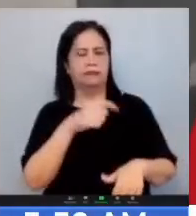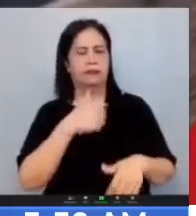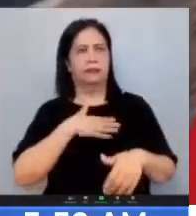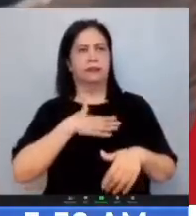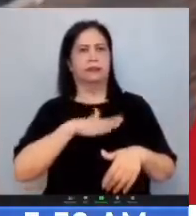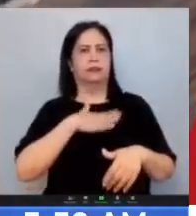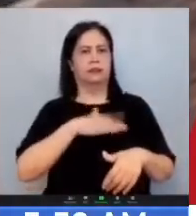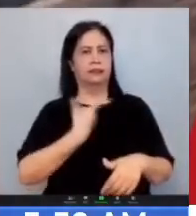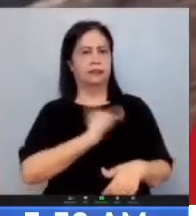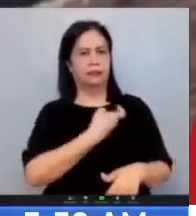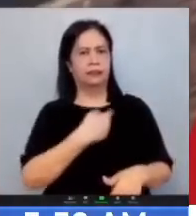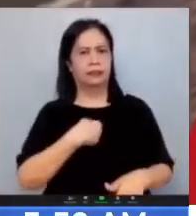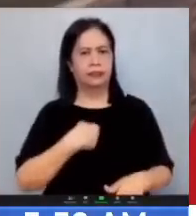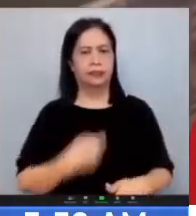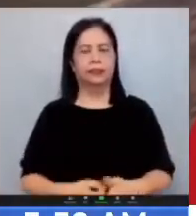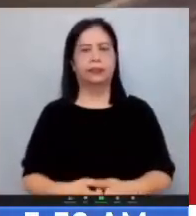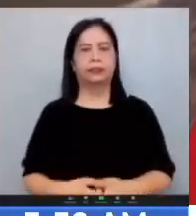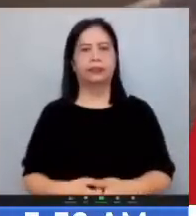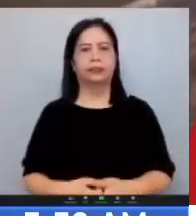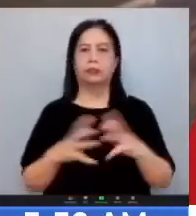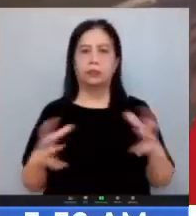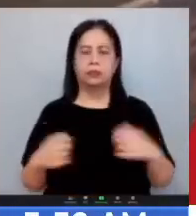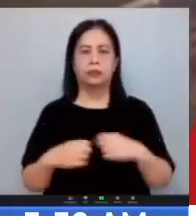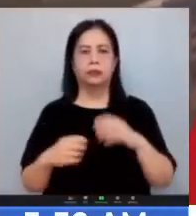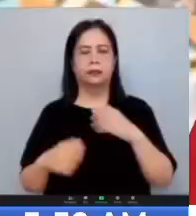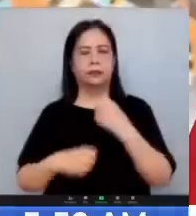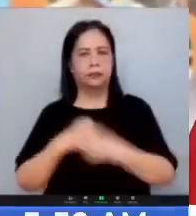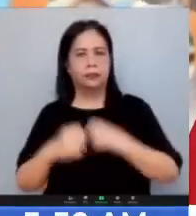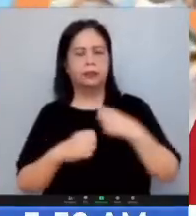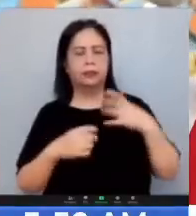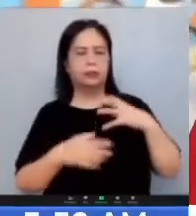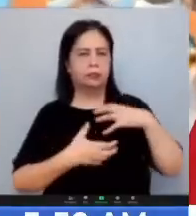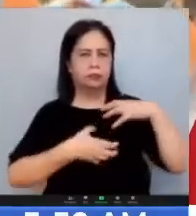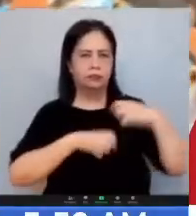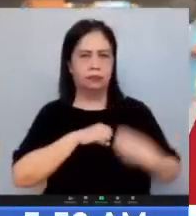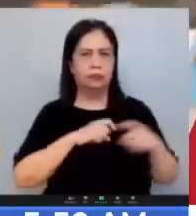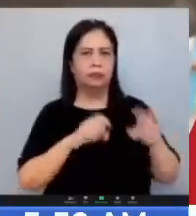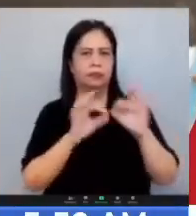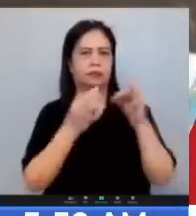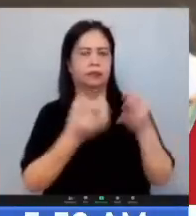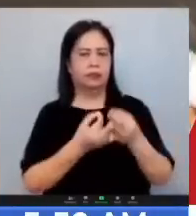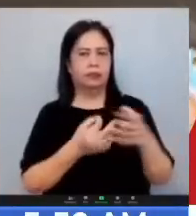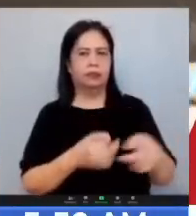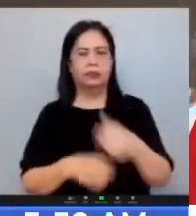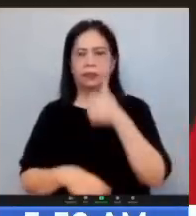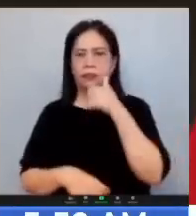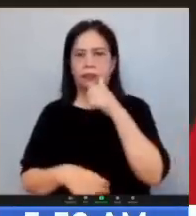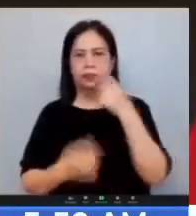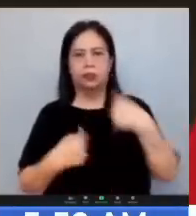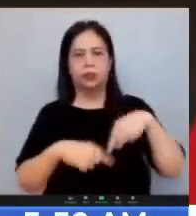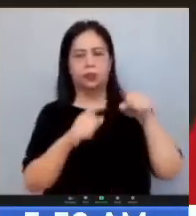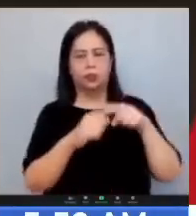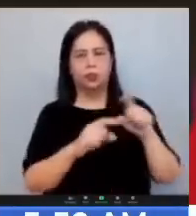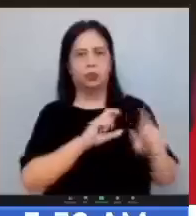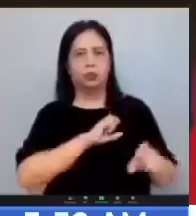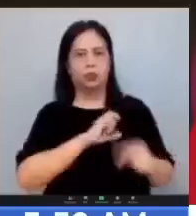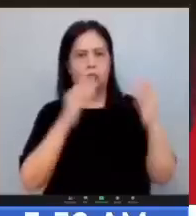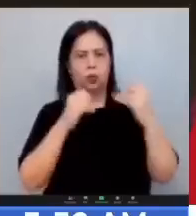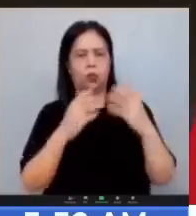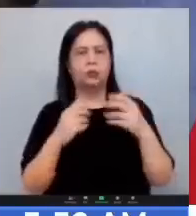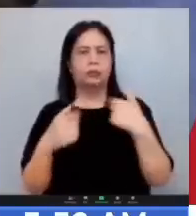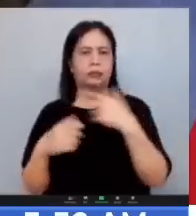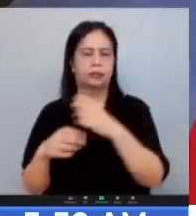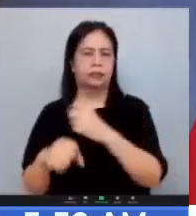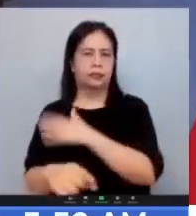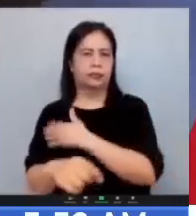akin. Labis naman ang paghihinagpis sa mga magulang ng biktima nang dumating sa Camp Karengal. Naway makamit daw ng kanilang panganay na anak ang